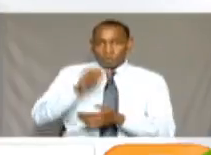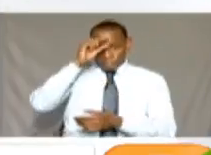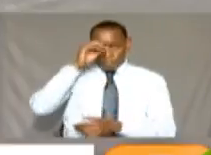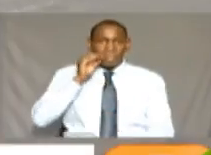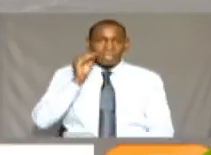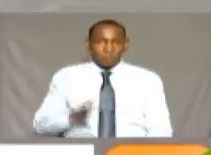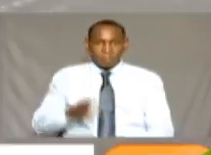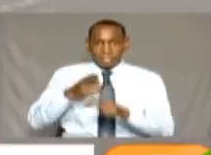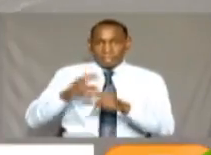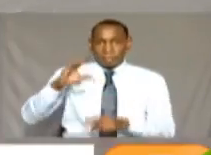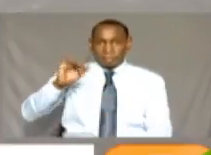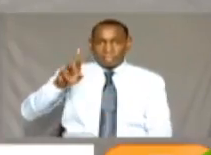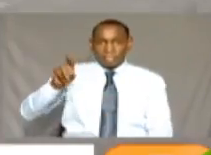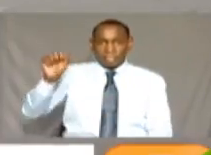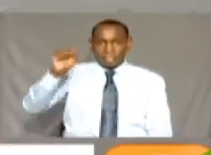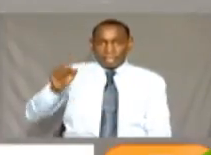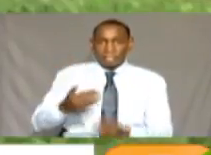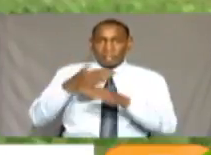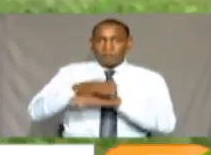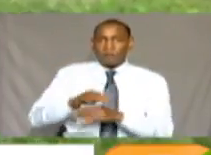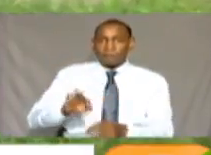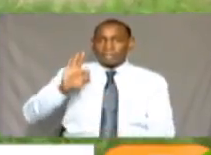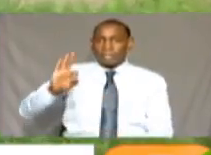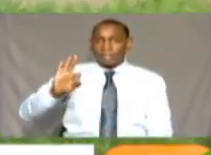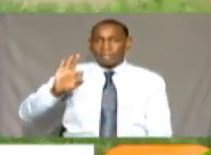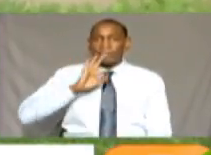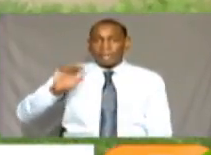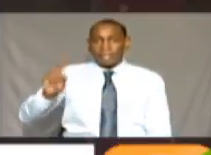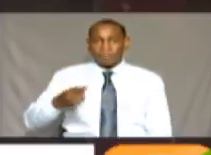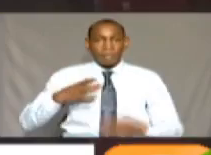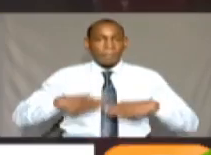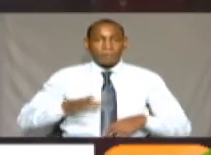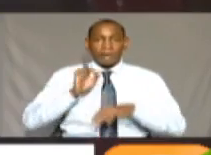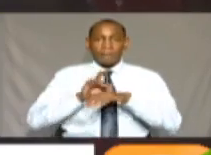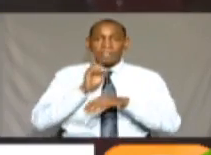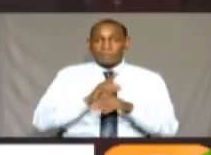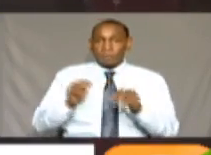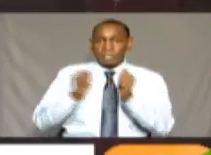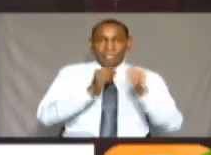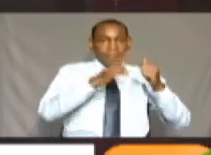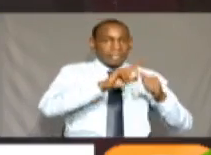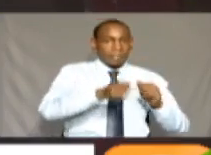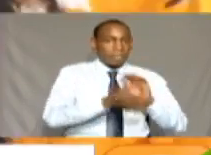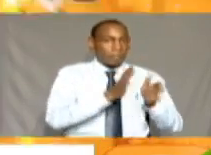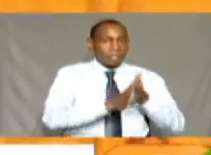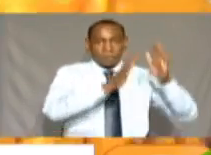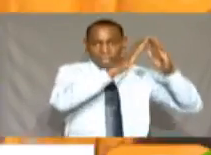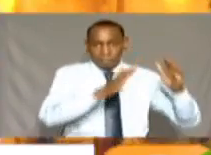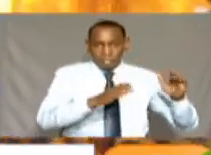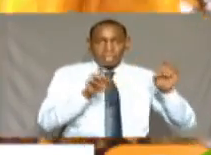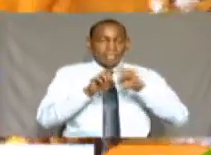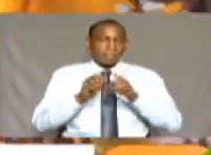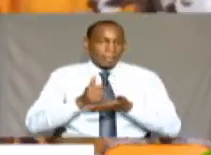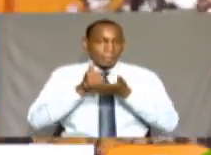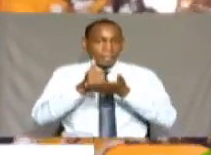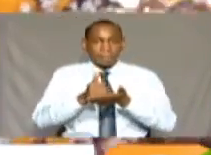serikali Cyrus Oguna, zaidi ya watu 300,000 wameathirika na mvua hii, 17,000 wakiachwa bila makao licha ya